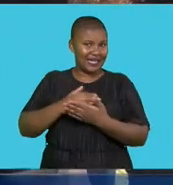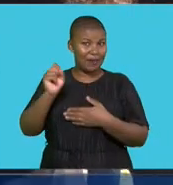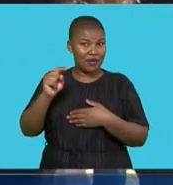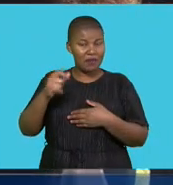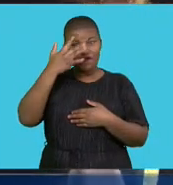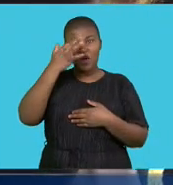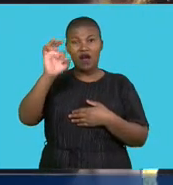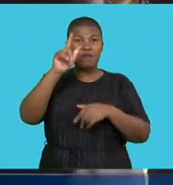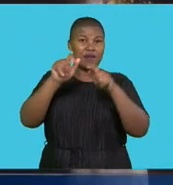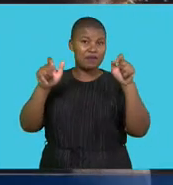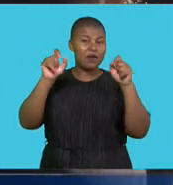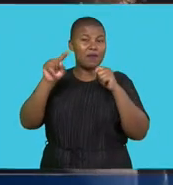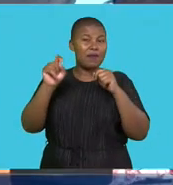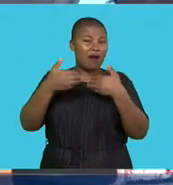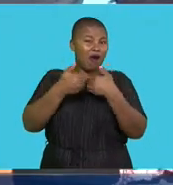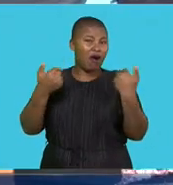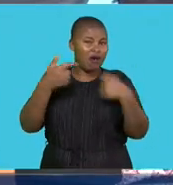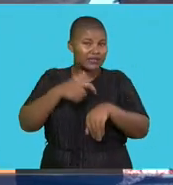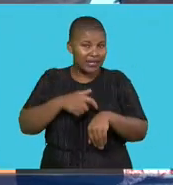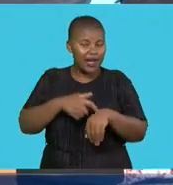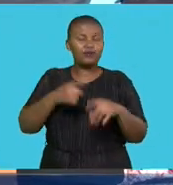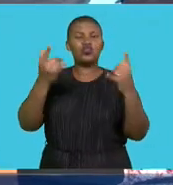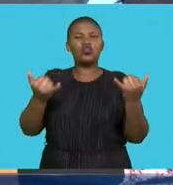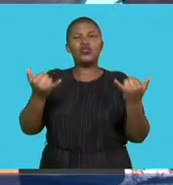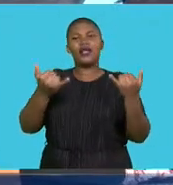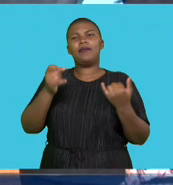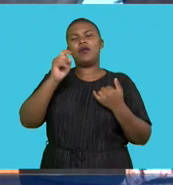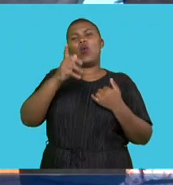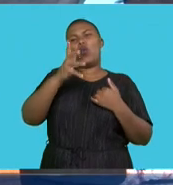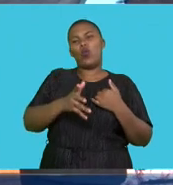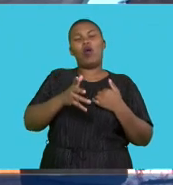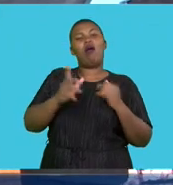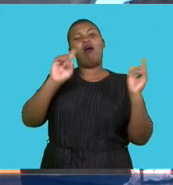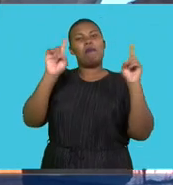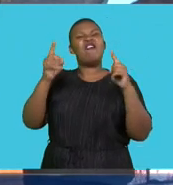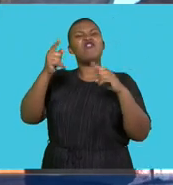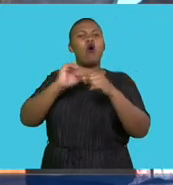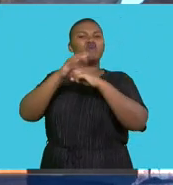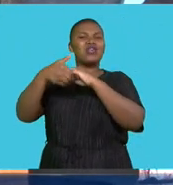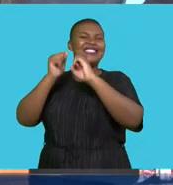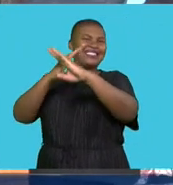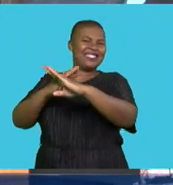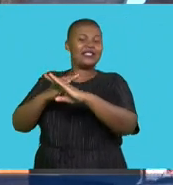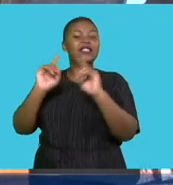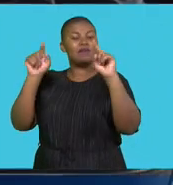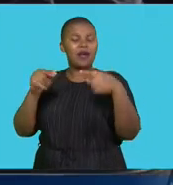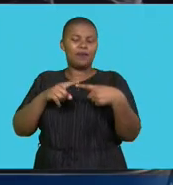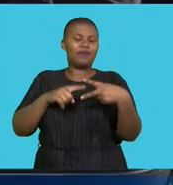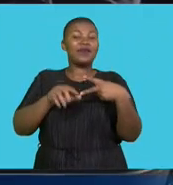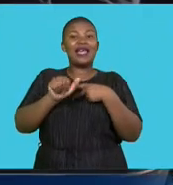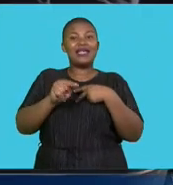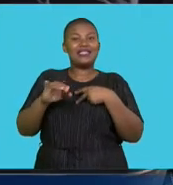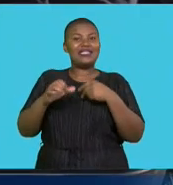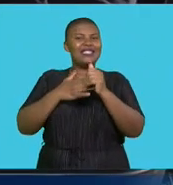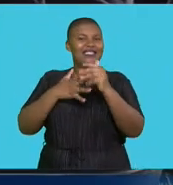kahulumeni wengcindezelo nobandlululo. Namuhla uhulumeni wezokuvikela kuleli uhambisana nabaholi be-ANC kanye namalungu